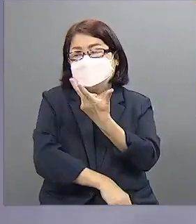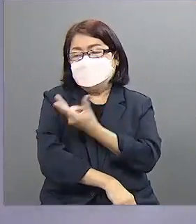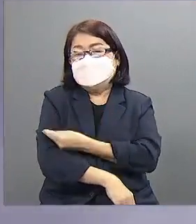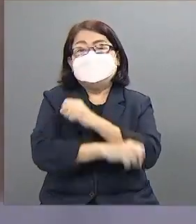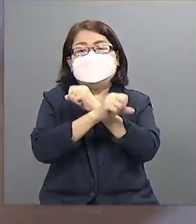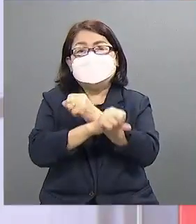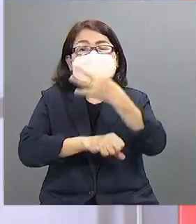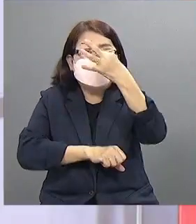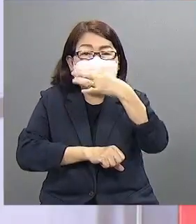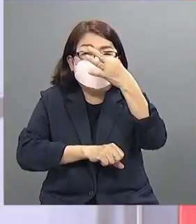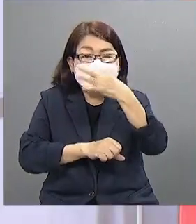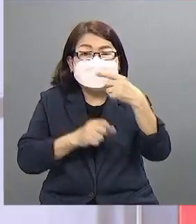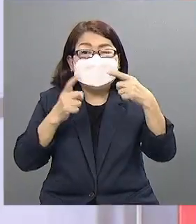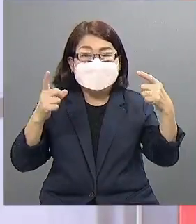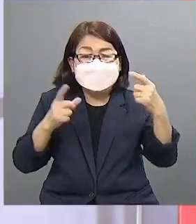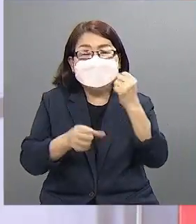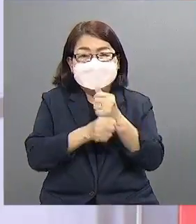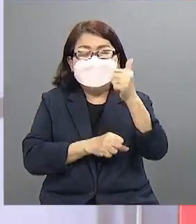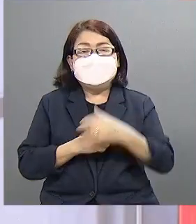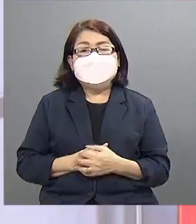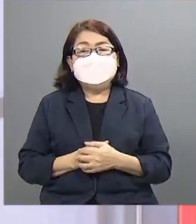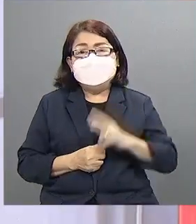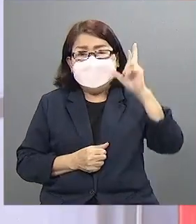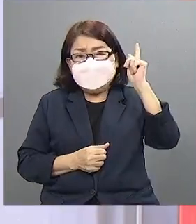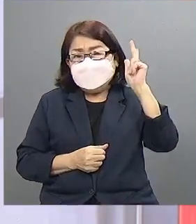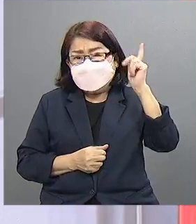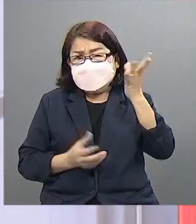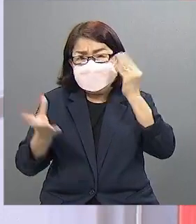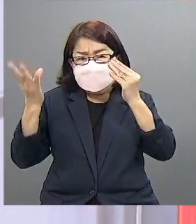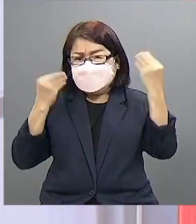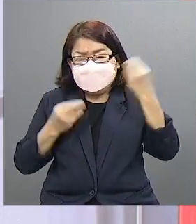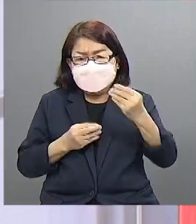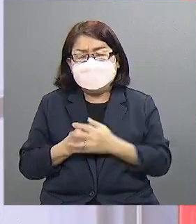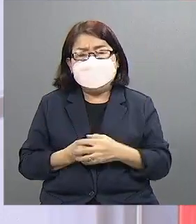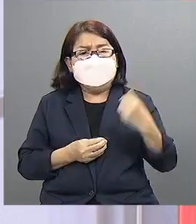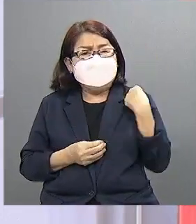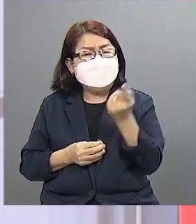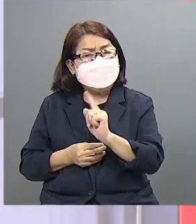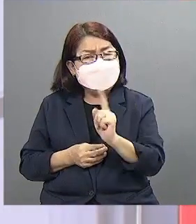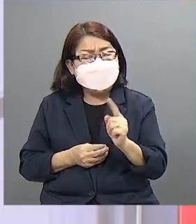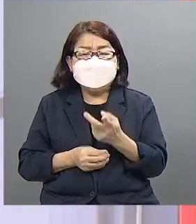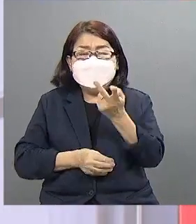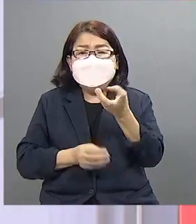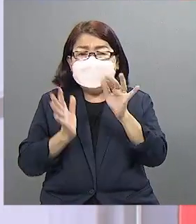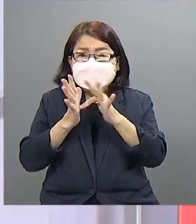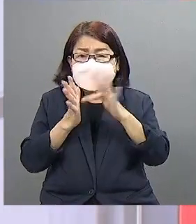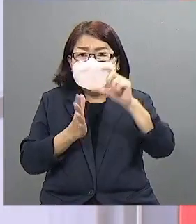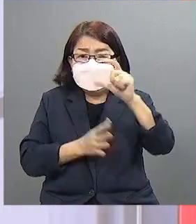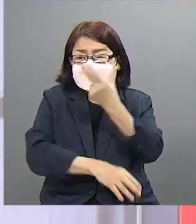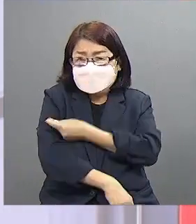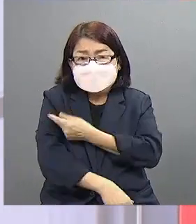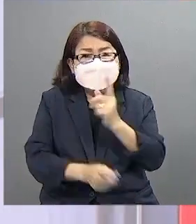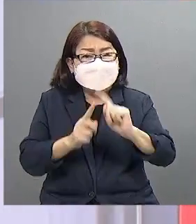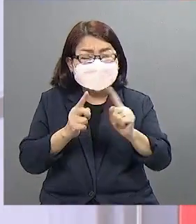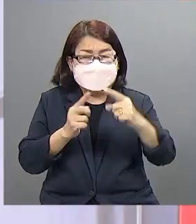มก็ติดตามข่าวสารให้ดีนะครับมีอะไรคืบหน้าเกี่ยวกับการฉีดวัคซีนหรือในมิติอื่นๆในการใช้ชีวิตนะครับรายการวันใหม่ Variety จะนำเสนอให้คุณผู้ชม